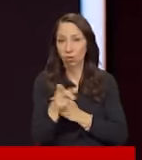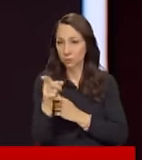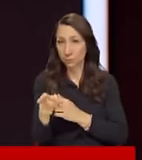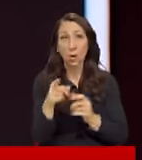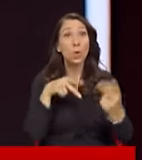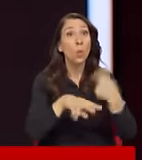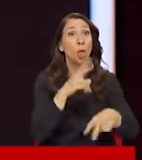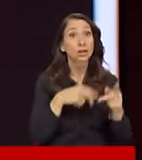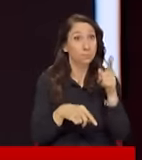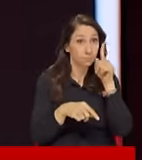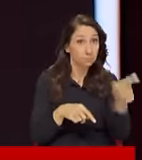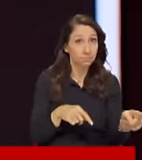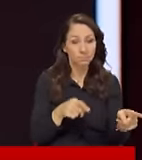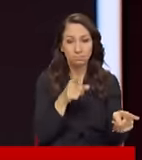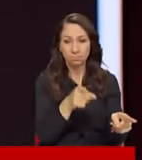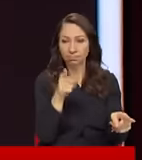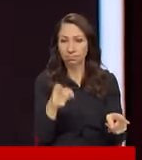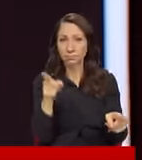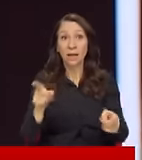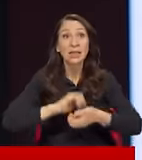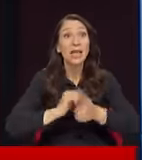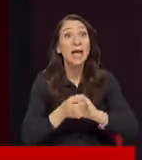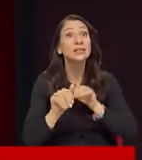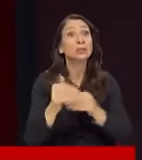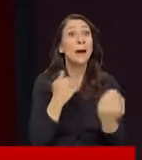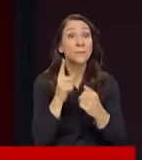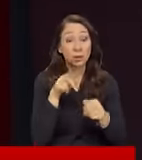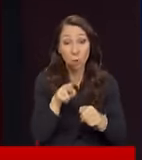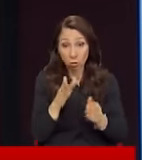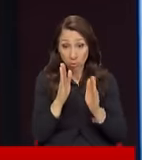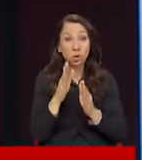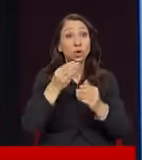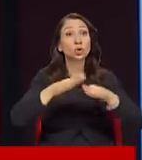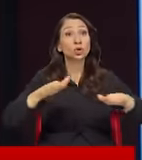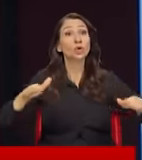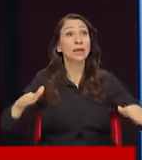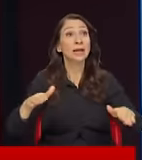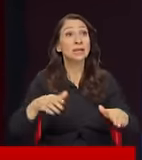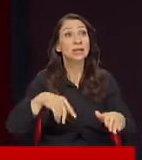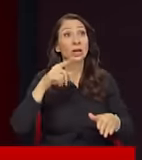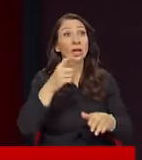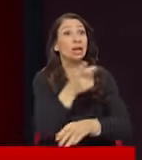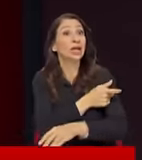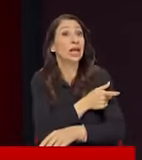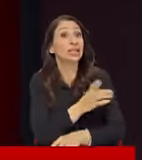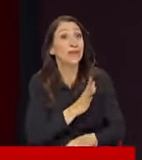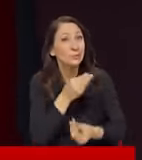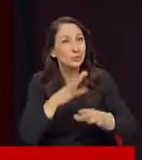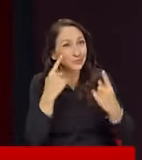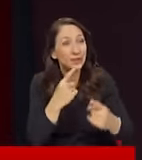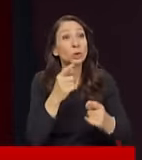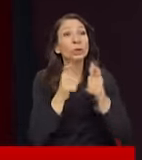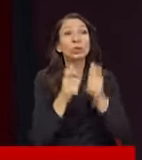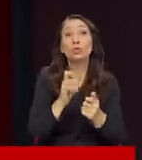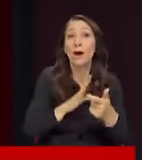çizdi. Ulaşımda bir rota çizdi. Dayanışmada bir rota çizdi. Artık çocuklar şehrin gündeminde. Kreş var. Eve giden